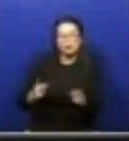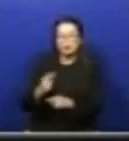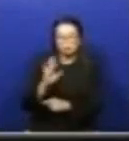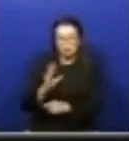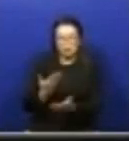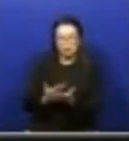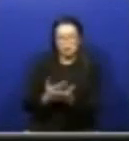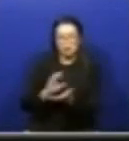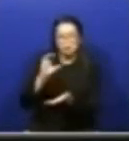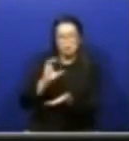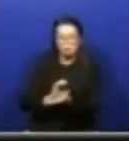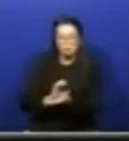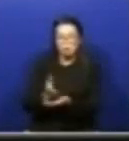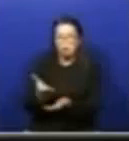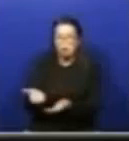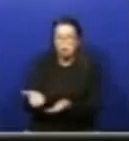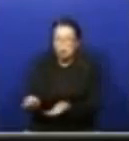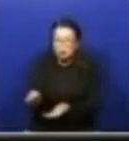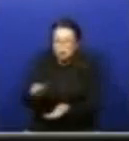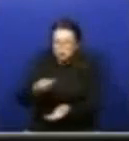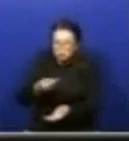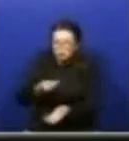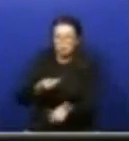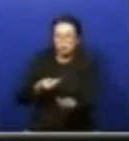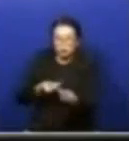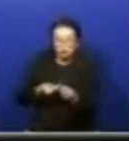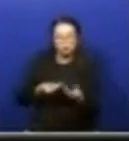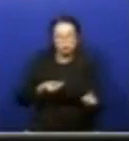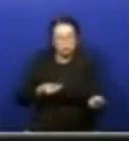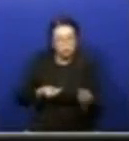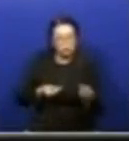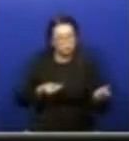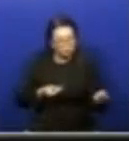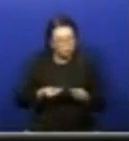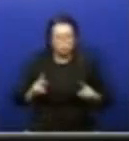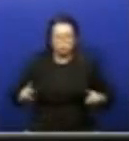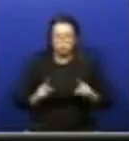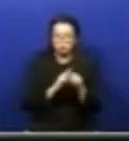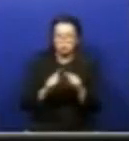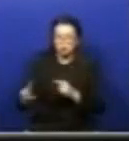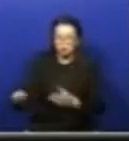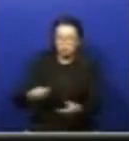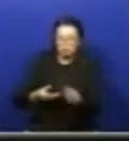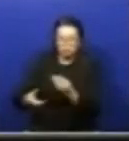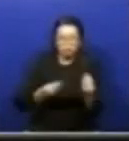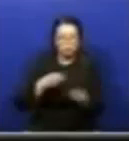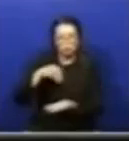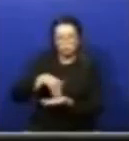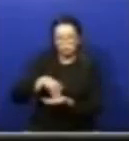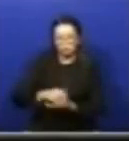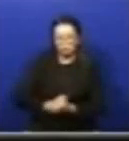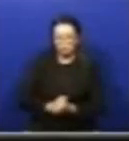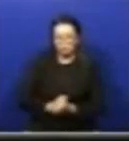บนี้เราพิจารณาเสร็จกันมาแล้วตั้งแต่ปีพ.ศ. งบประมาณปี2563 3.2 ล้านล้านแต่เราขอกลับบ